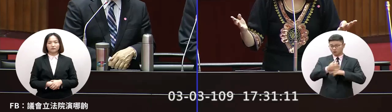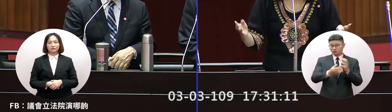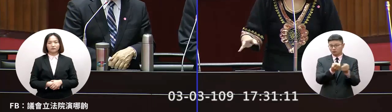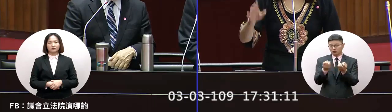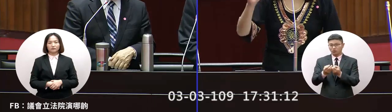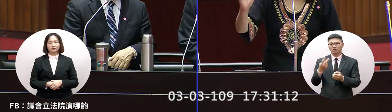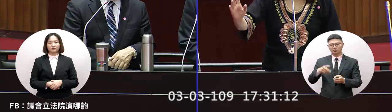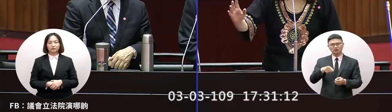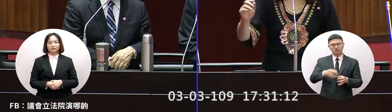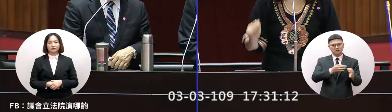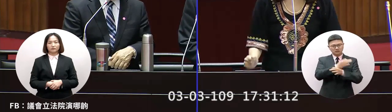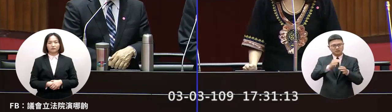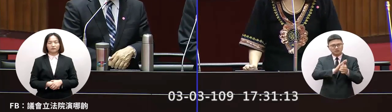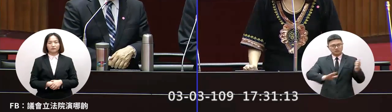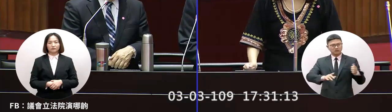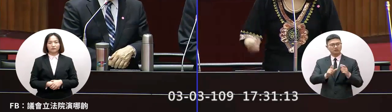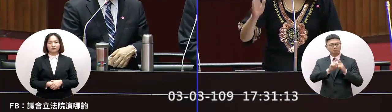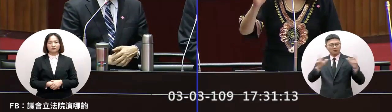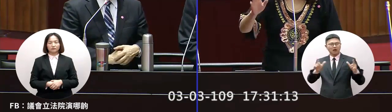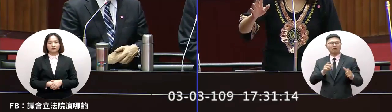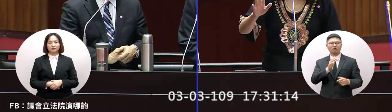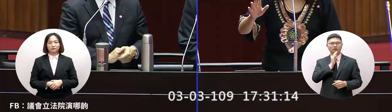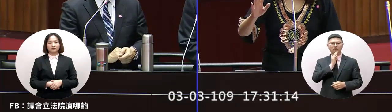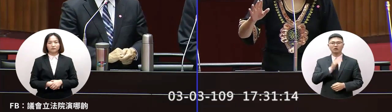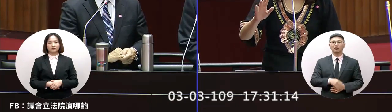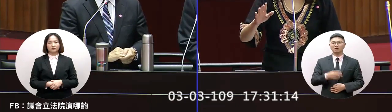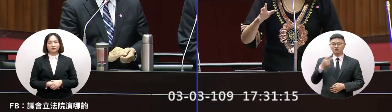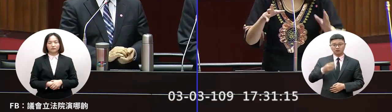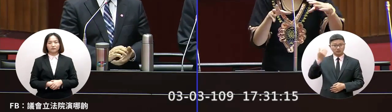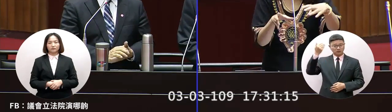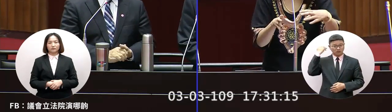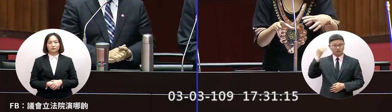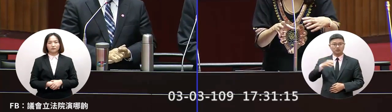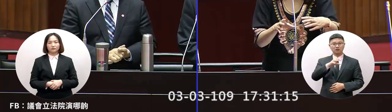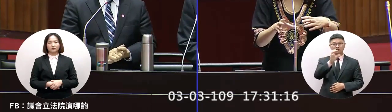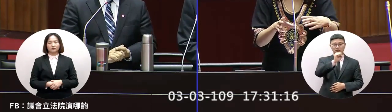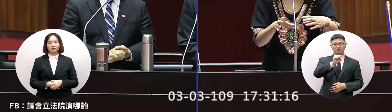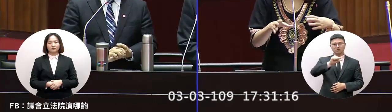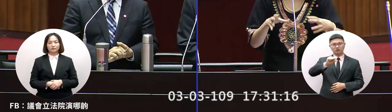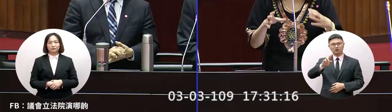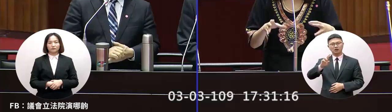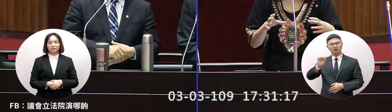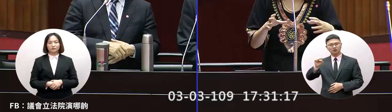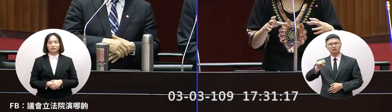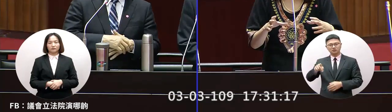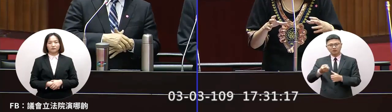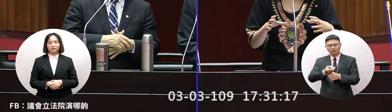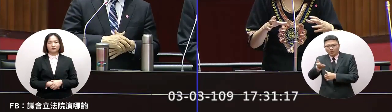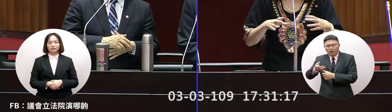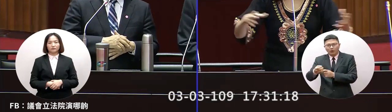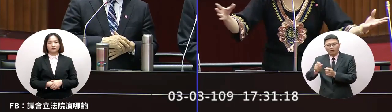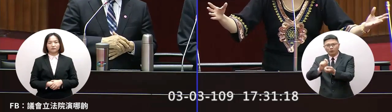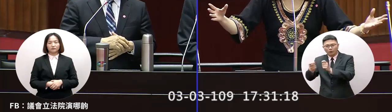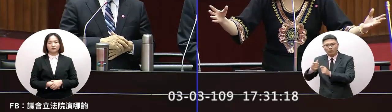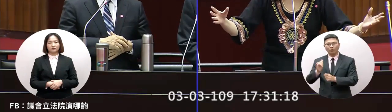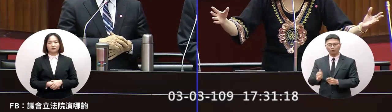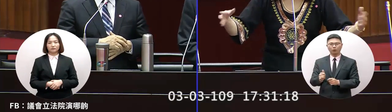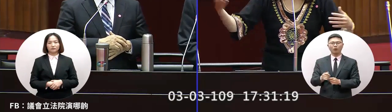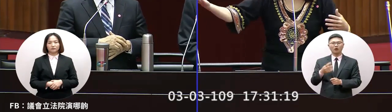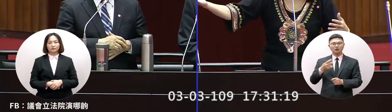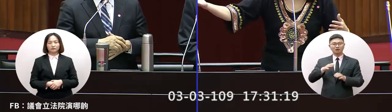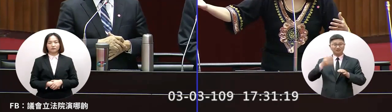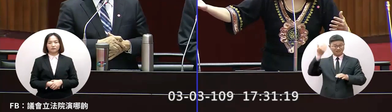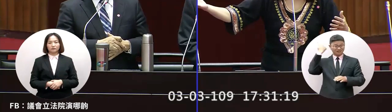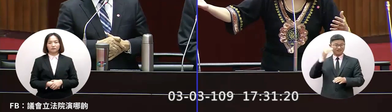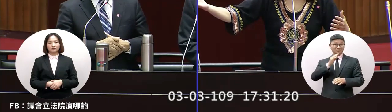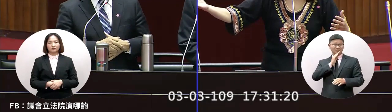影响是远超过 SARS。而且当时 SARS 传染的范围是很有限的，现在新冠病毒是全球性的传染，